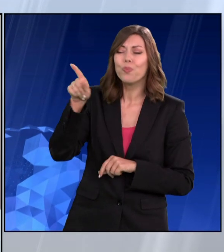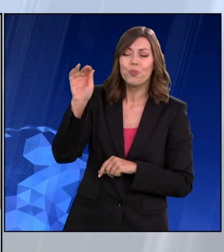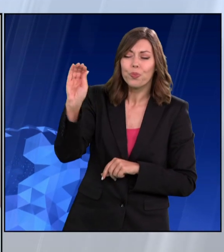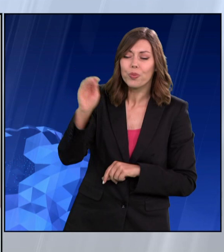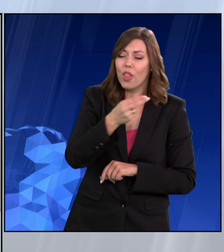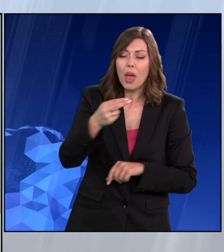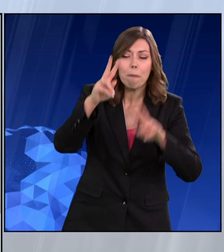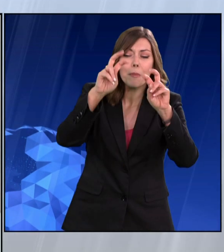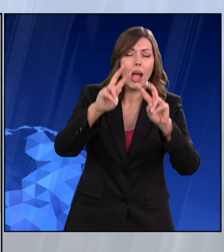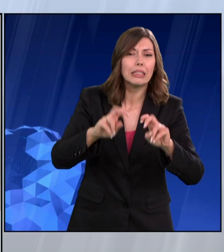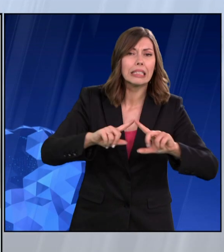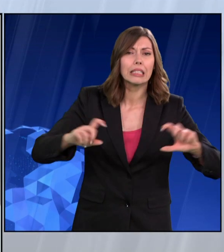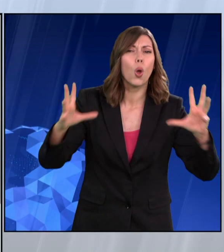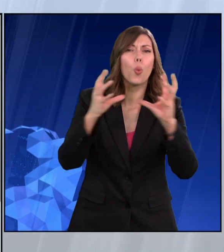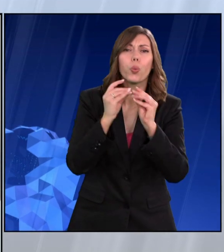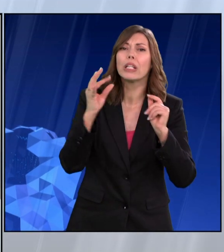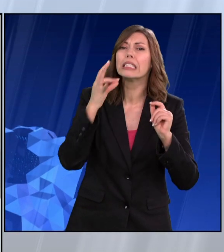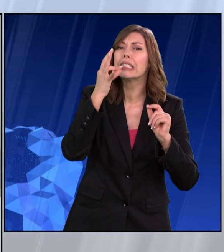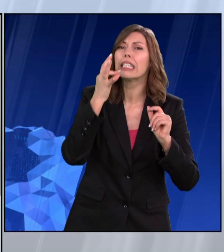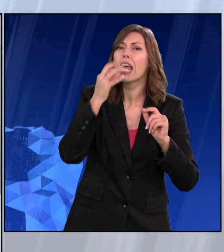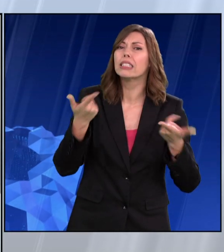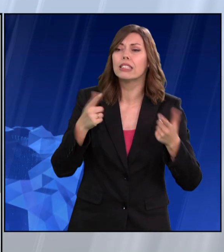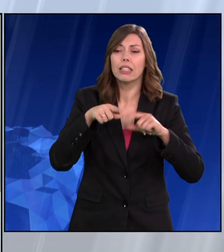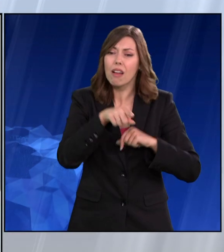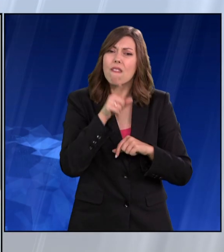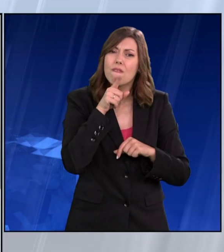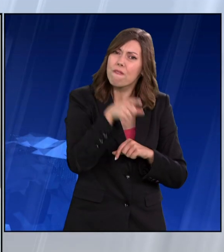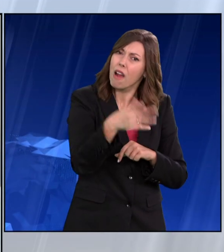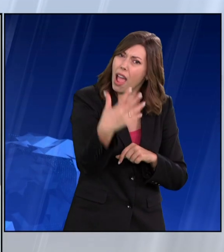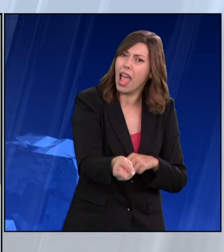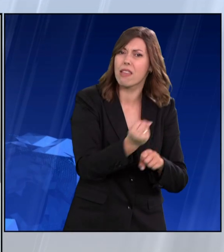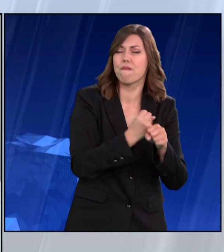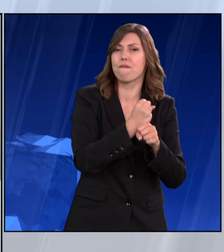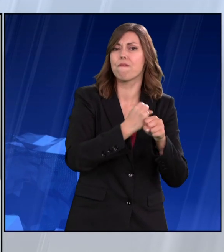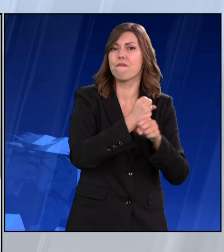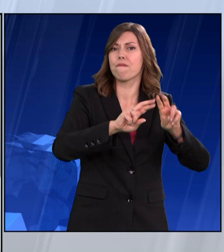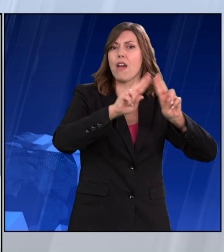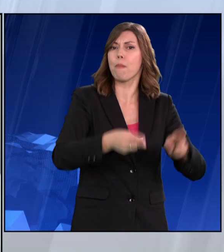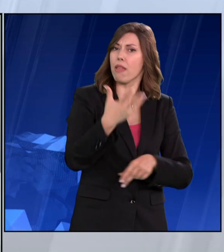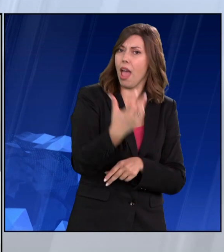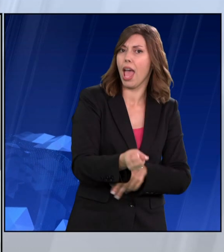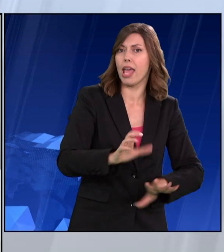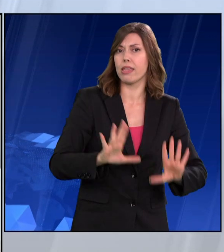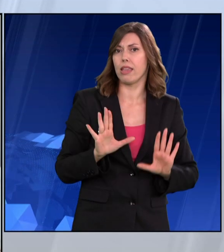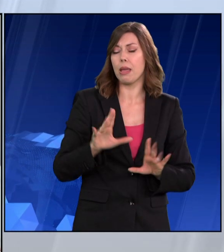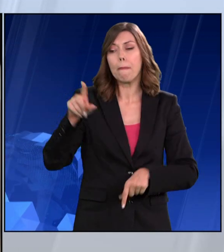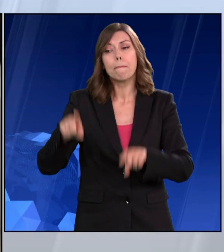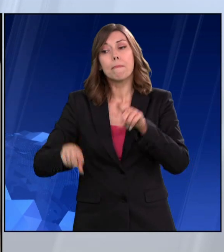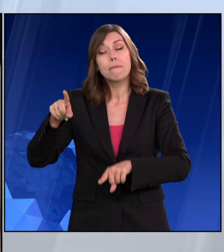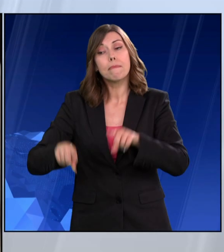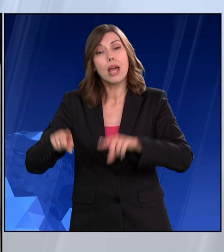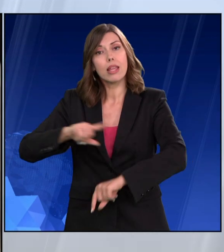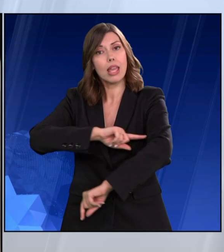στα strep test, γιατί υπάρχουν και στα φαρμακεία και μάλιστα κάποιοι εργαστηριακοί γιατροί